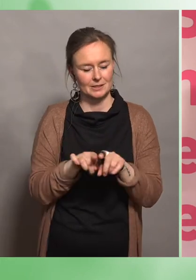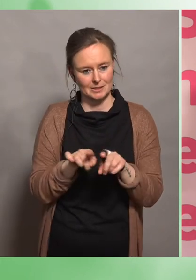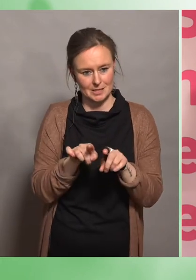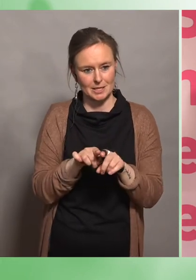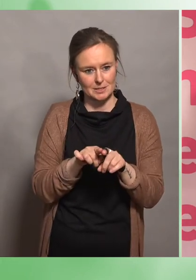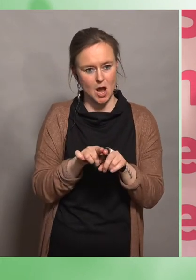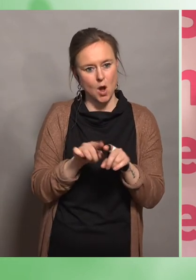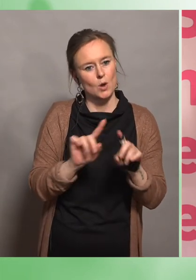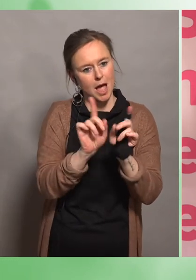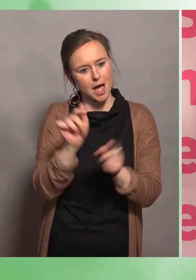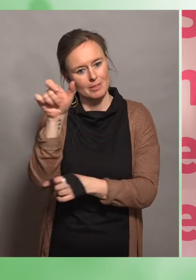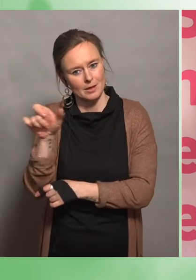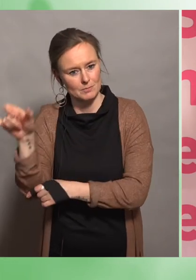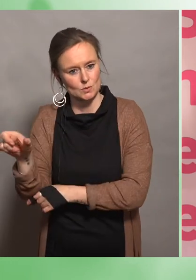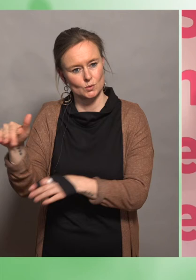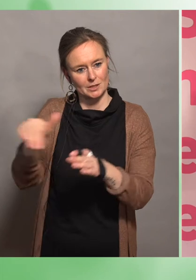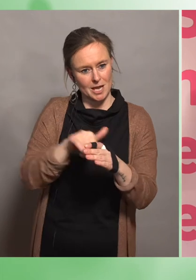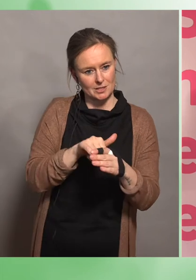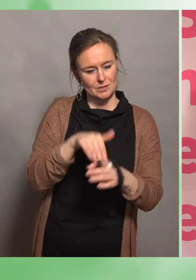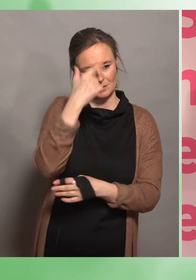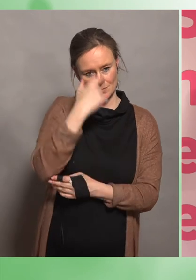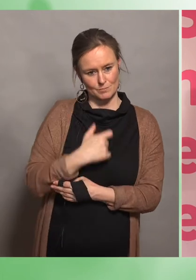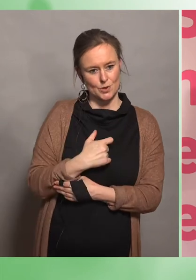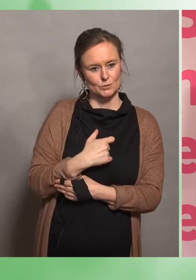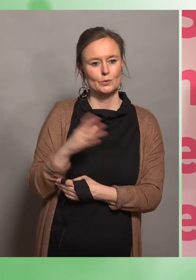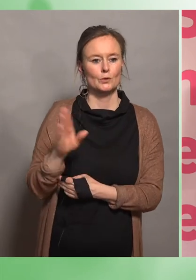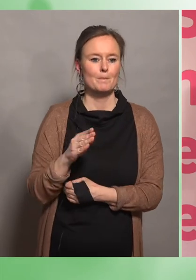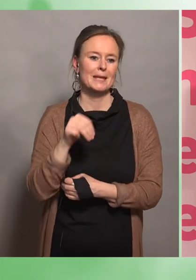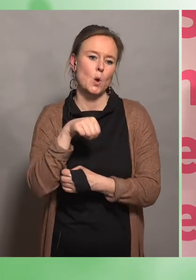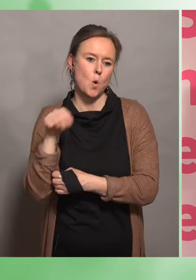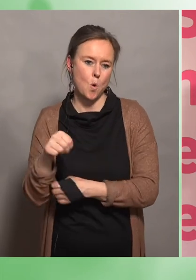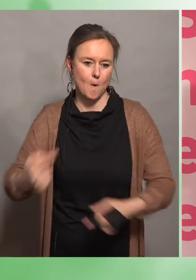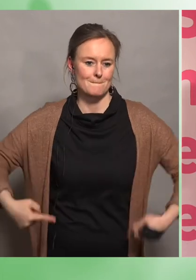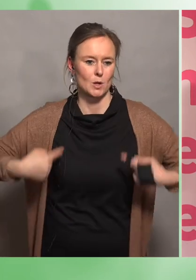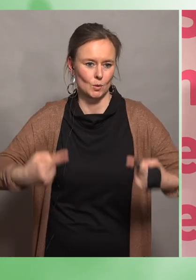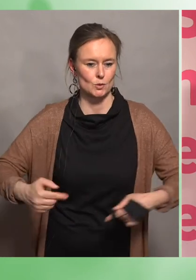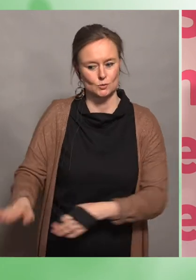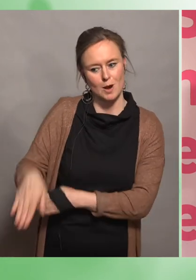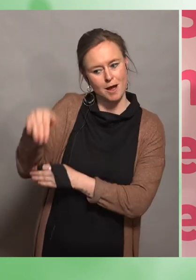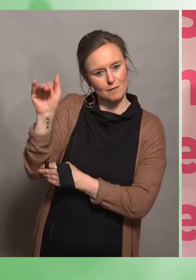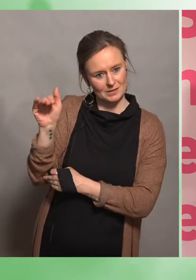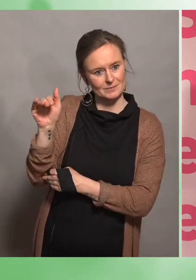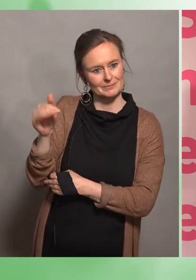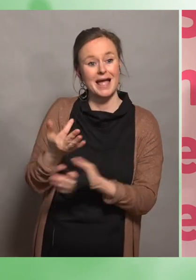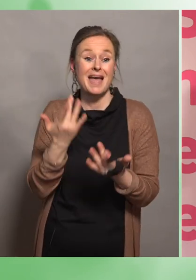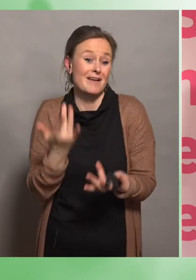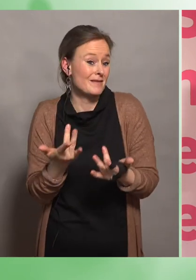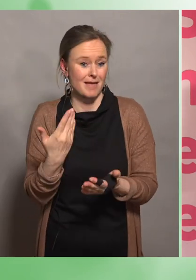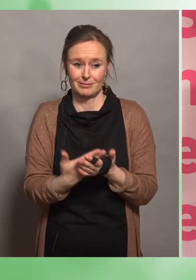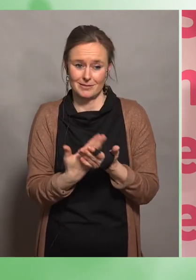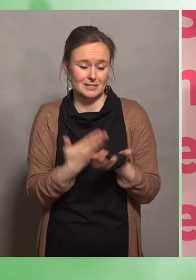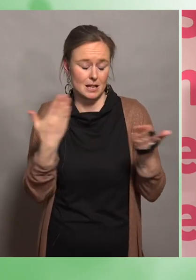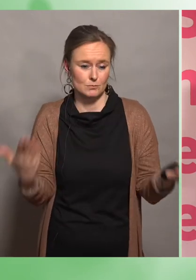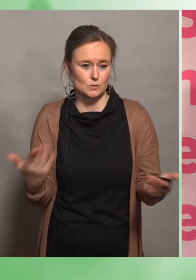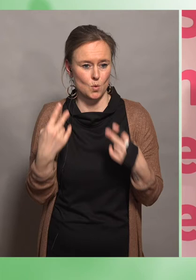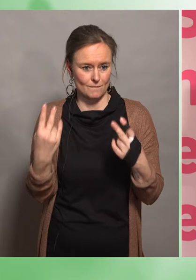Unternehmenskultur ist. Ich persönlich bin mit einer Großmutter im Rollstuhl aufgewachsen. Vielleicht ist es mir auch deshalb so wichtig, dass wir wirklich jeden